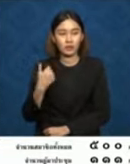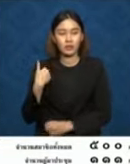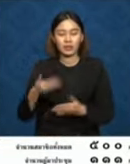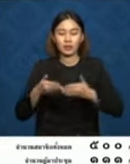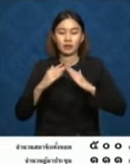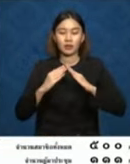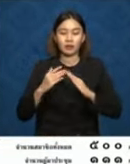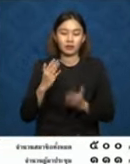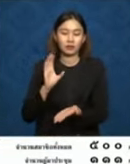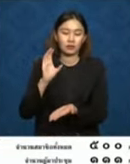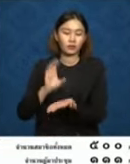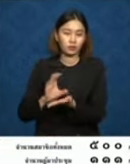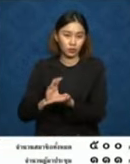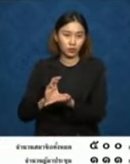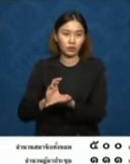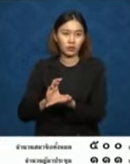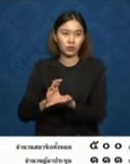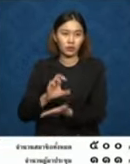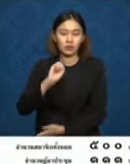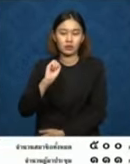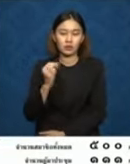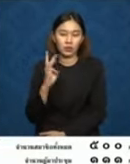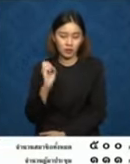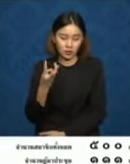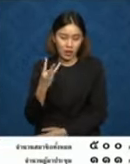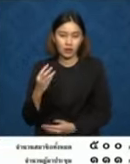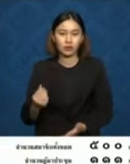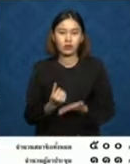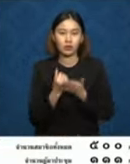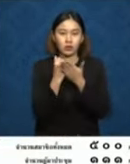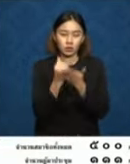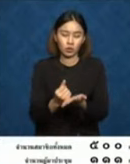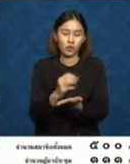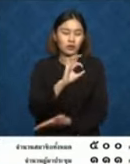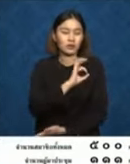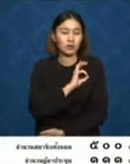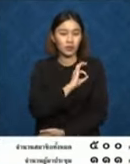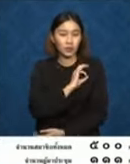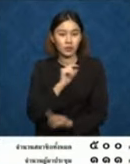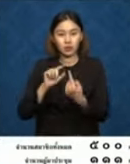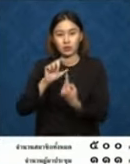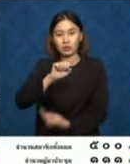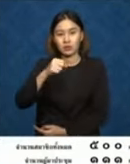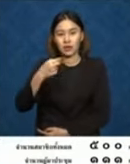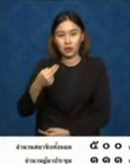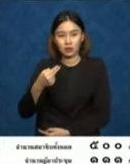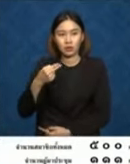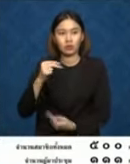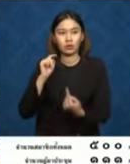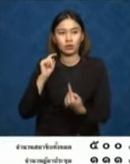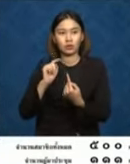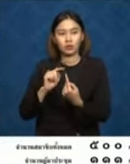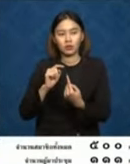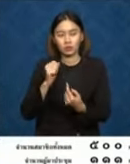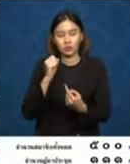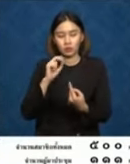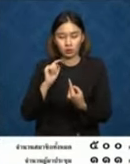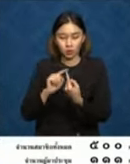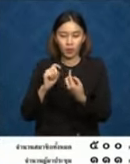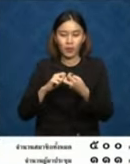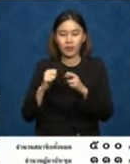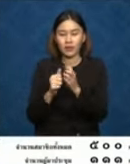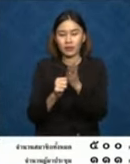กองทุนนะครับสวัสดิการและสงเคราะห์สมาชิกของสหกรณ์ขึ้นในสหกรณ์เพื่อเป็นการแก้ไขปัญห